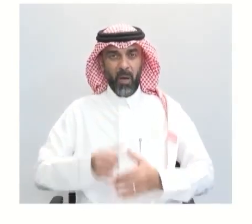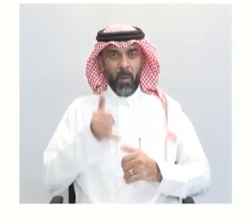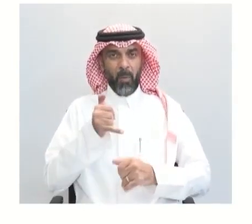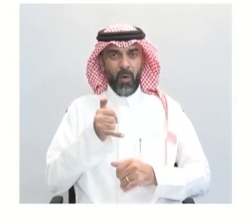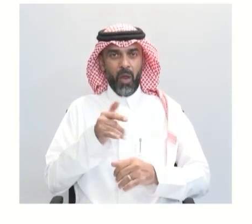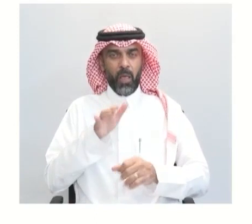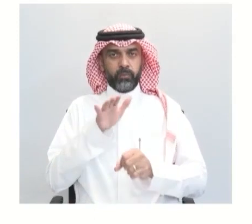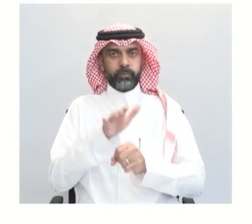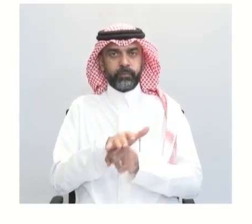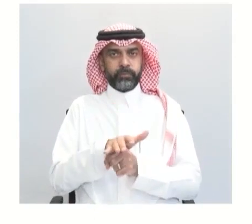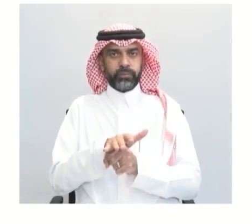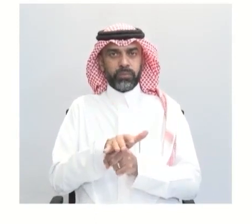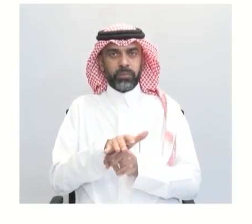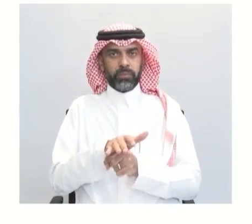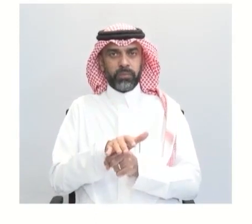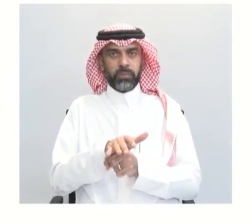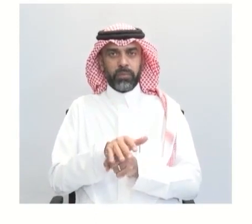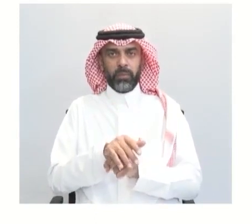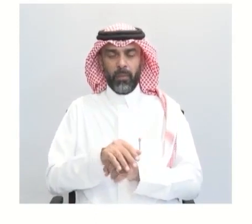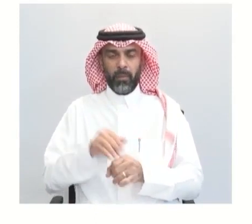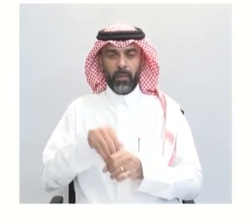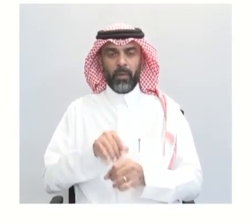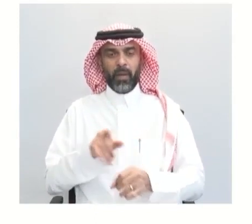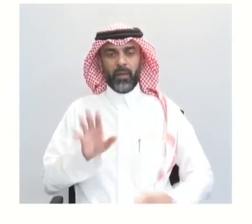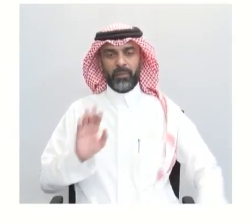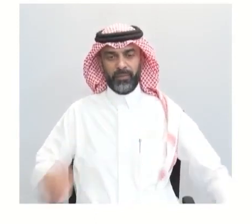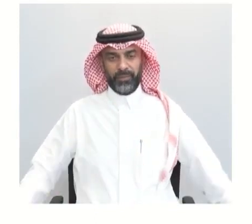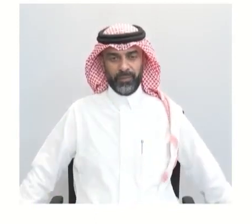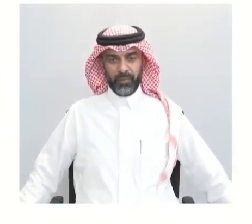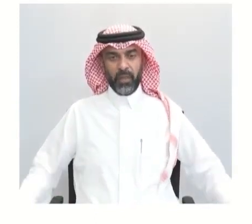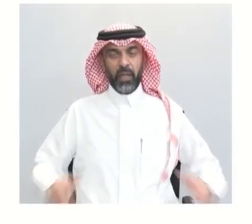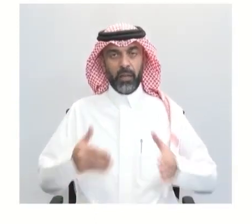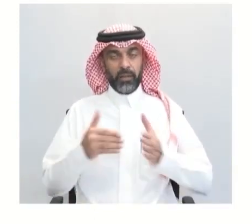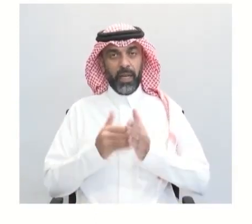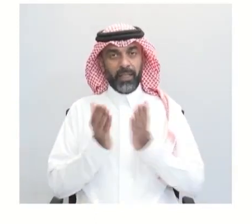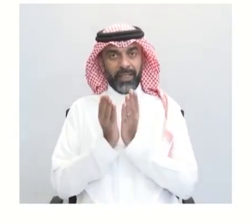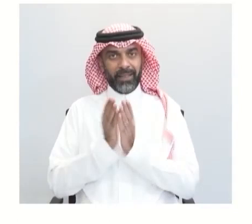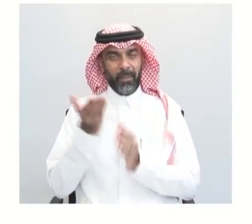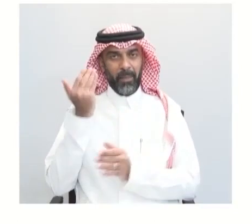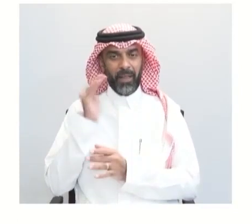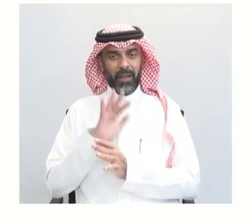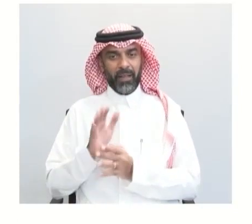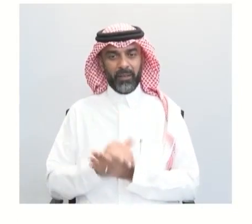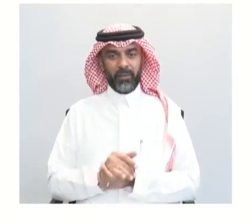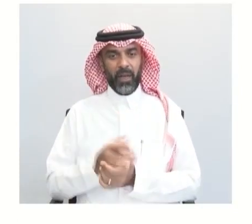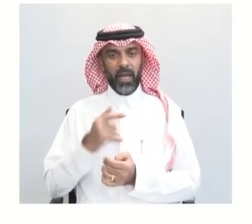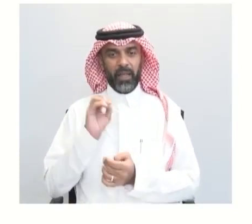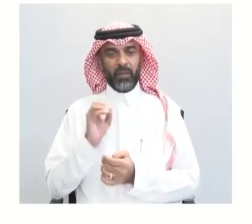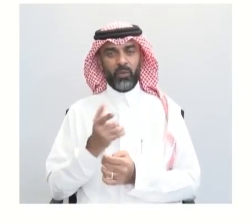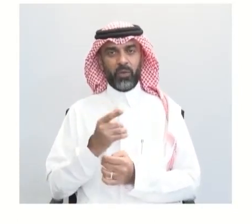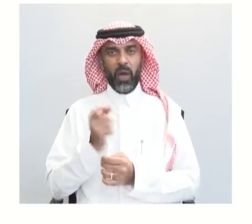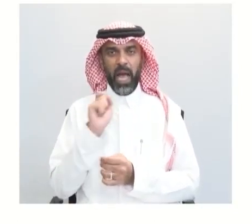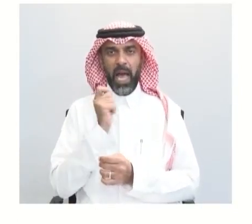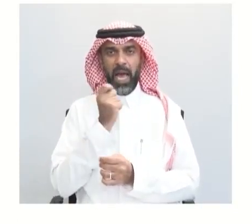الامراض التي ظهرت معنا في امراض الكليه انتهينا في درسنا الماضي عندما ذكرنا سويا بان